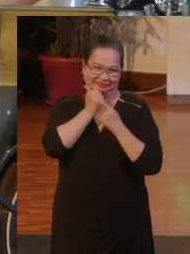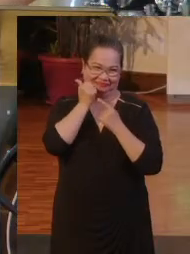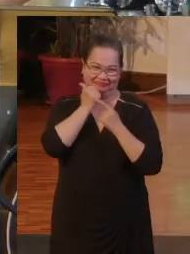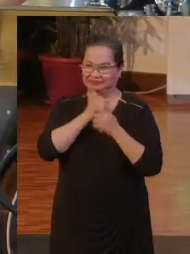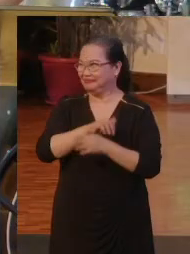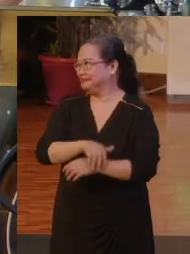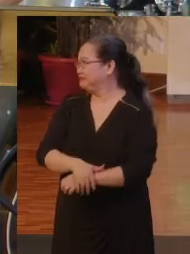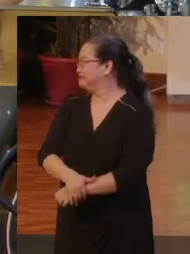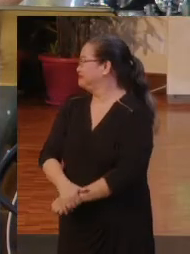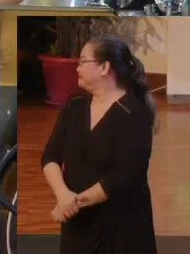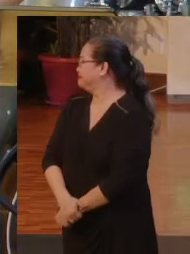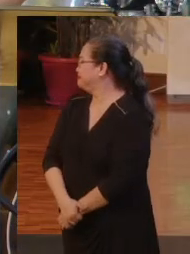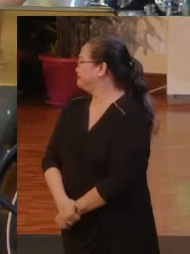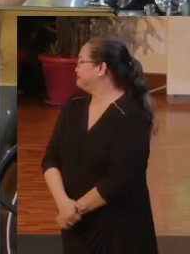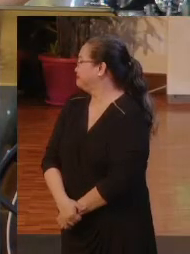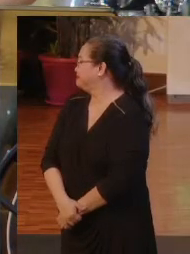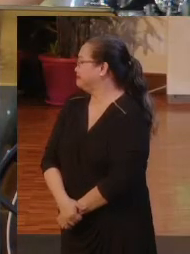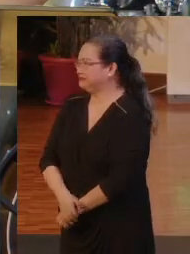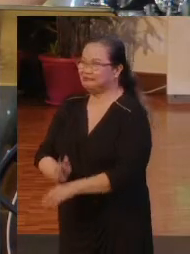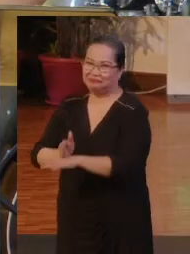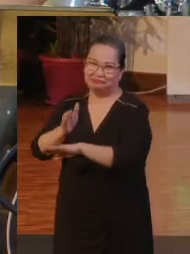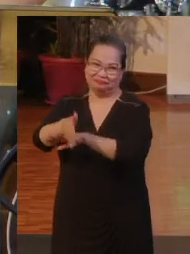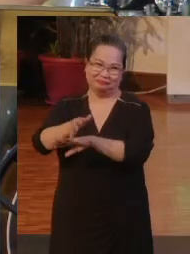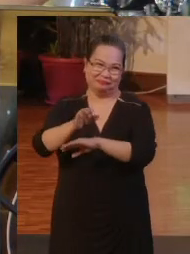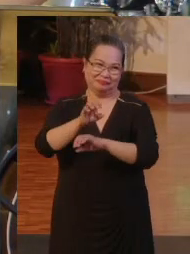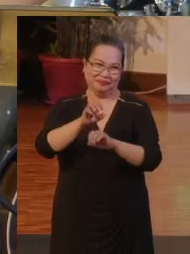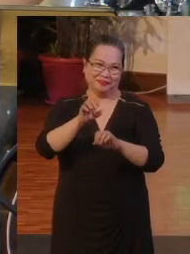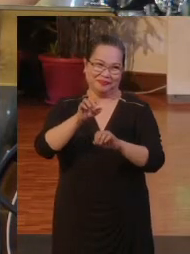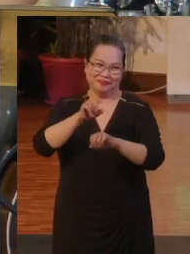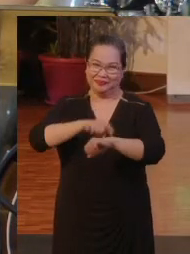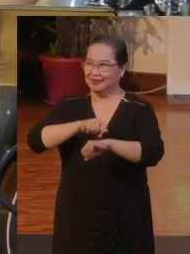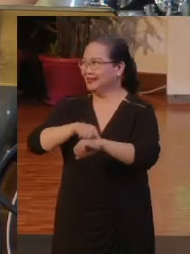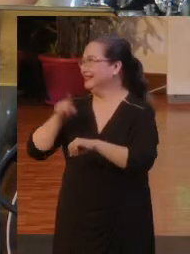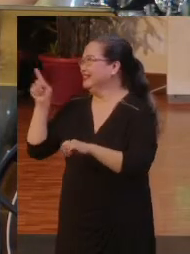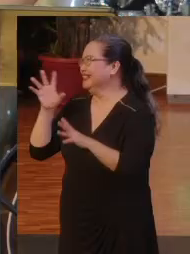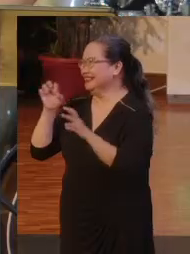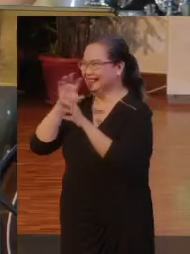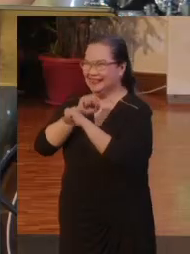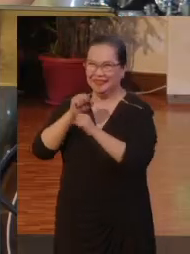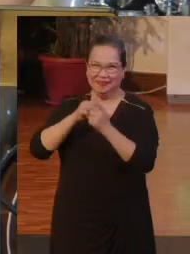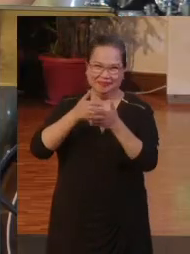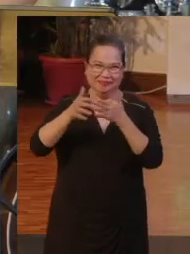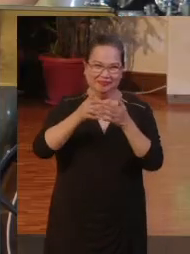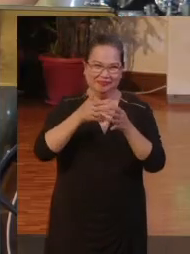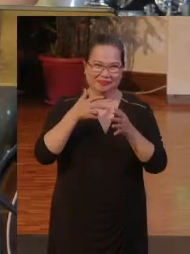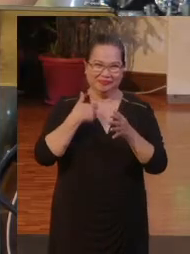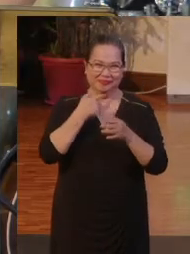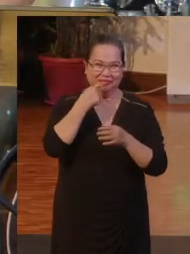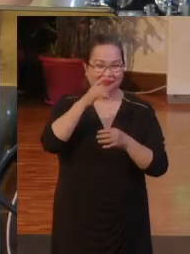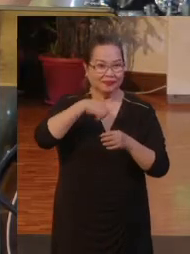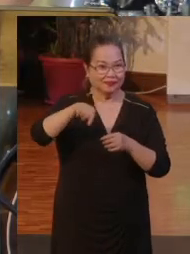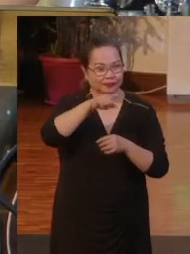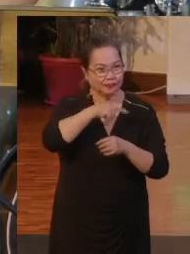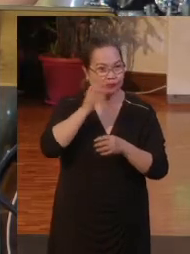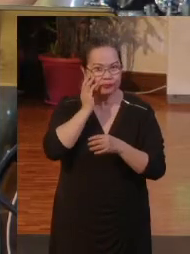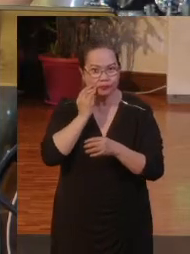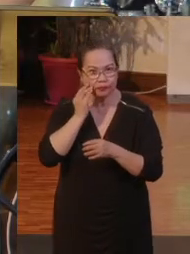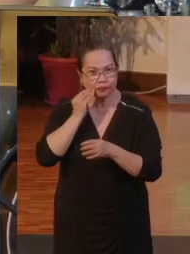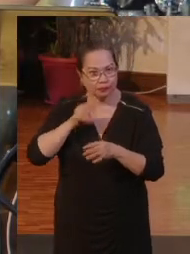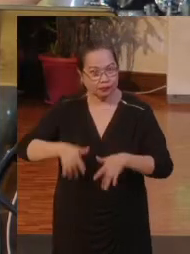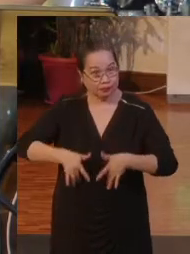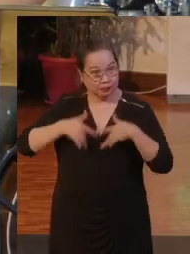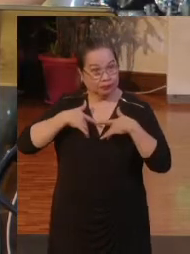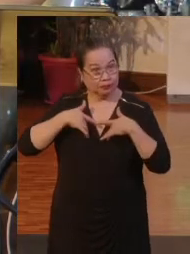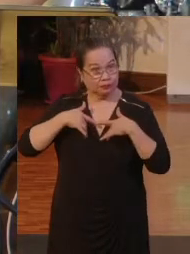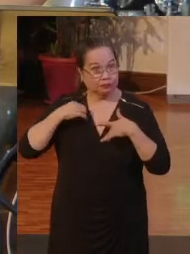Sorry po, medyo lumampas na po tayo sa ating oras. Tatapusin ko na po ngayon. Sa ating paglakad sa ating lupang katawan,